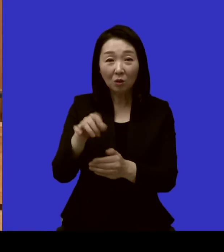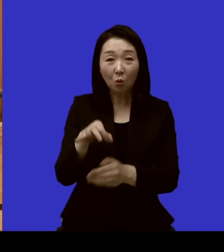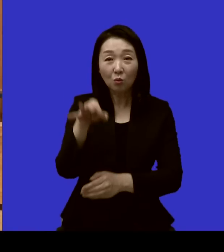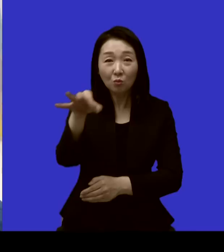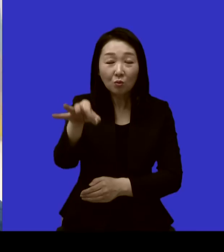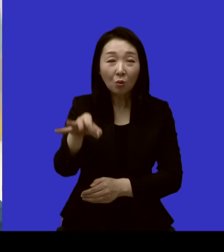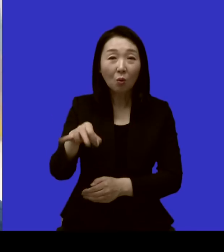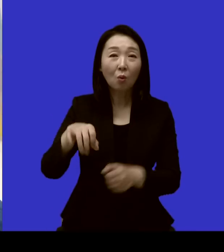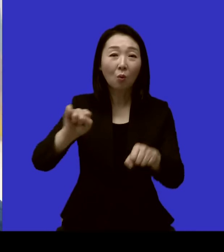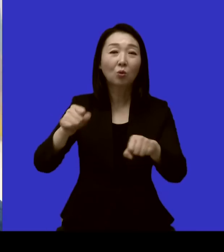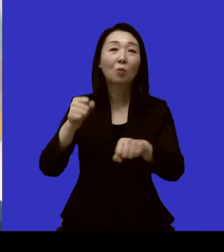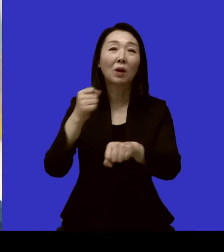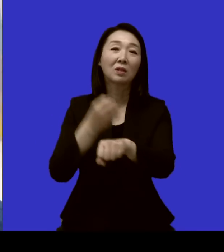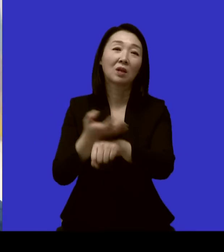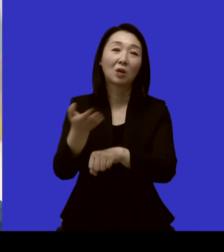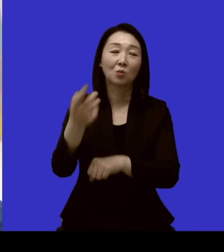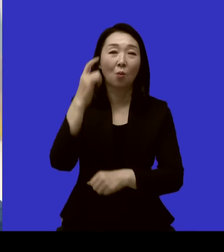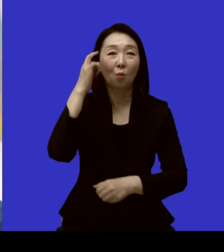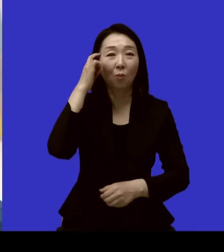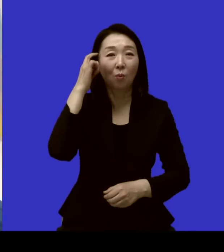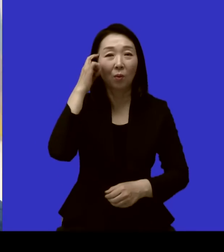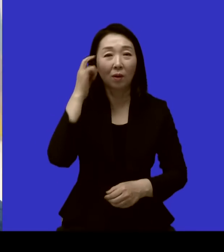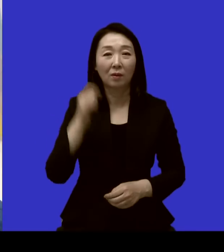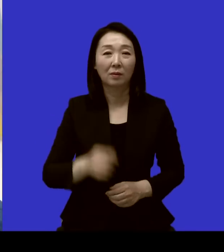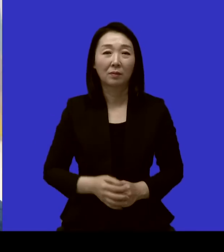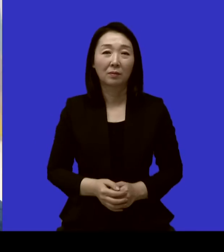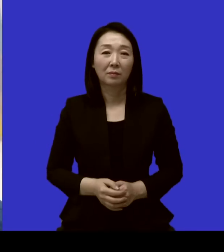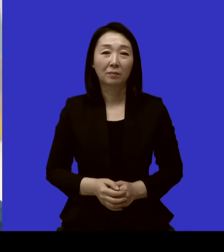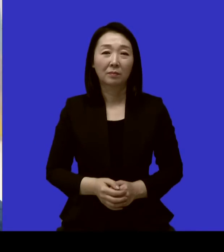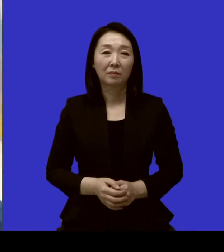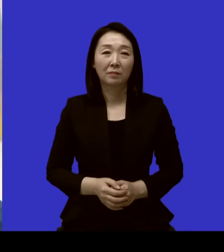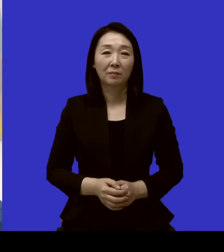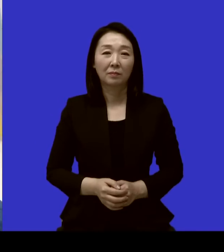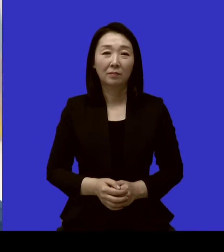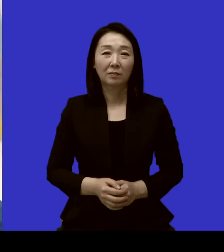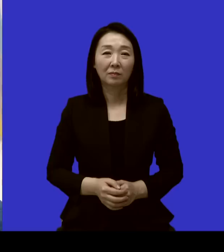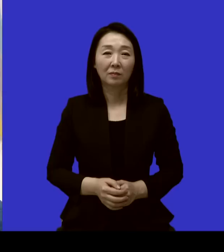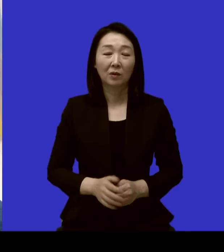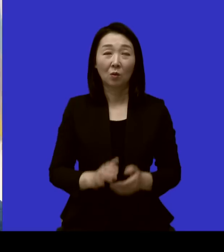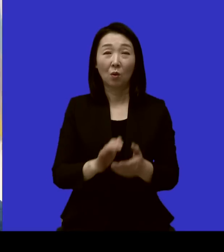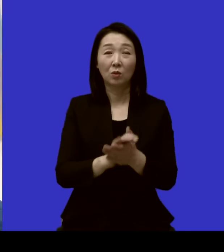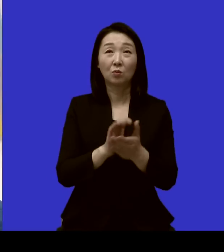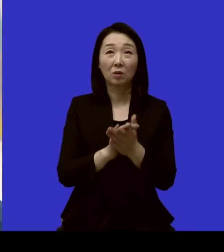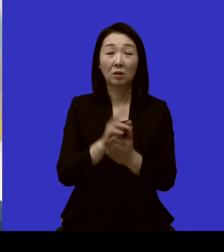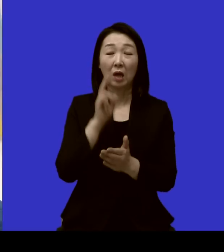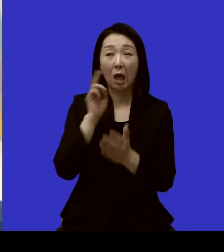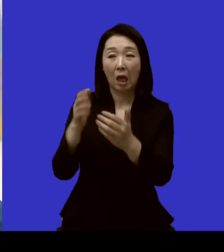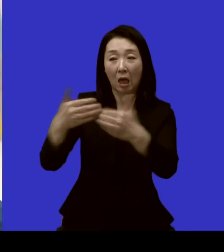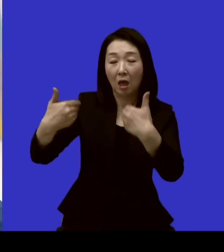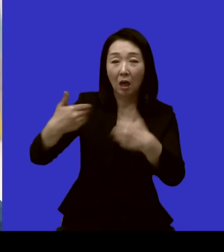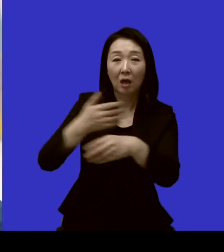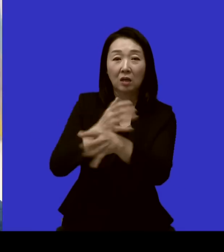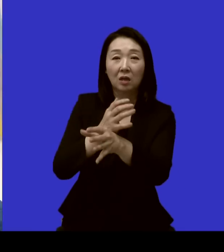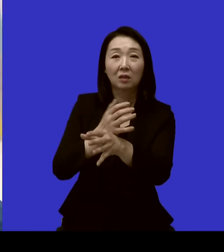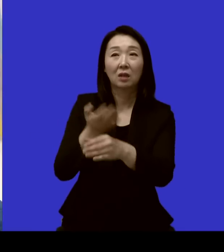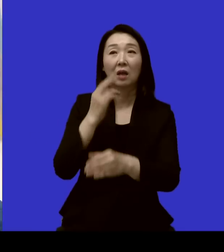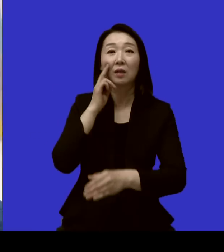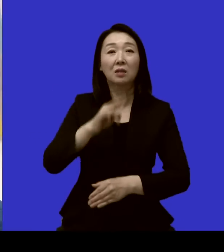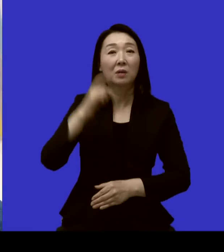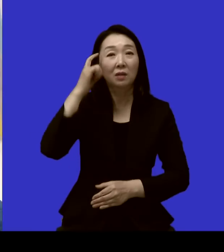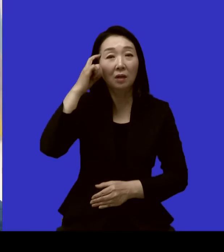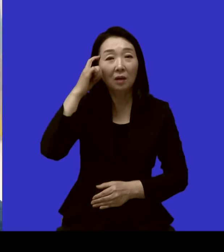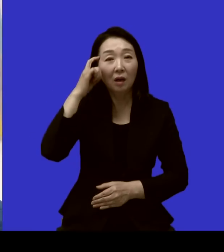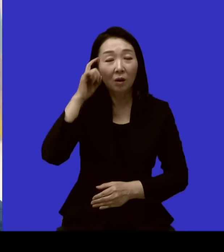주고. 예, 그걸 결심하게 된 계기가 네. 이제 아이들 사이에서 그걸 짓궂은 장난이라고도 할 수 있지만 너무 저는 심했다고 느꼈던